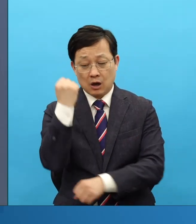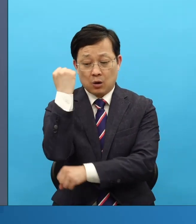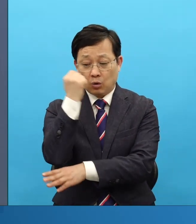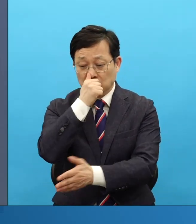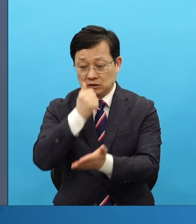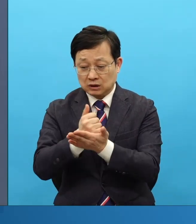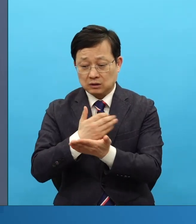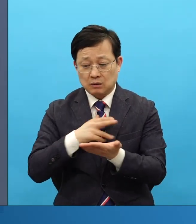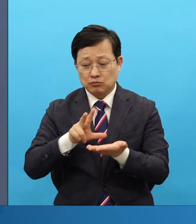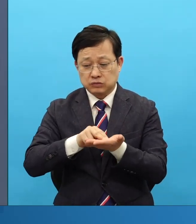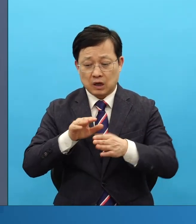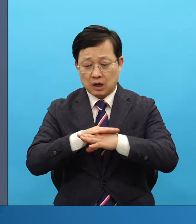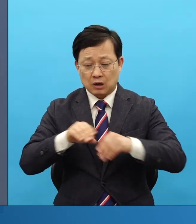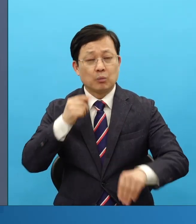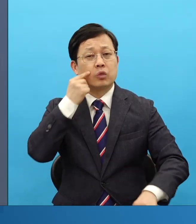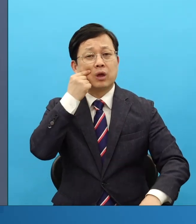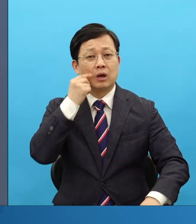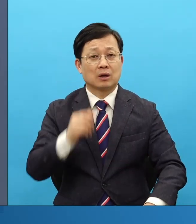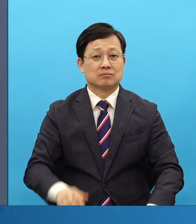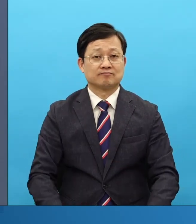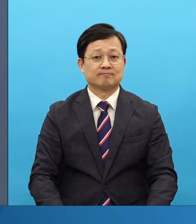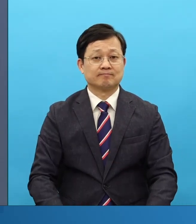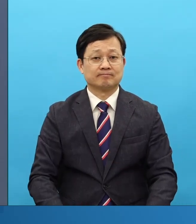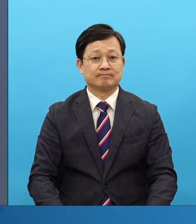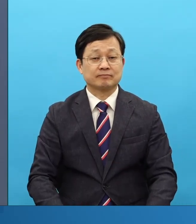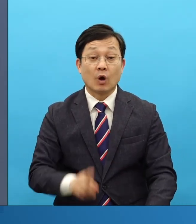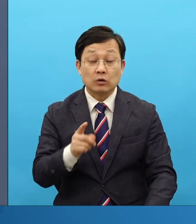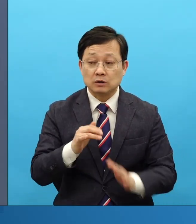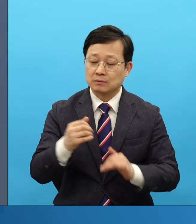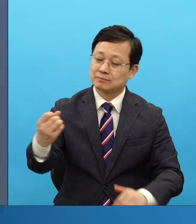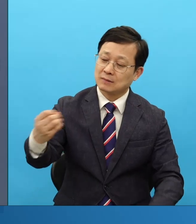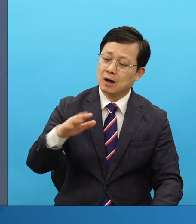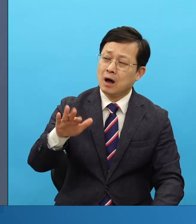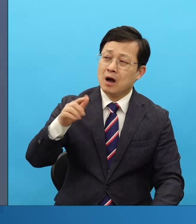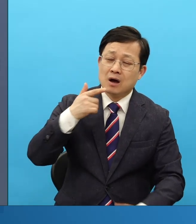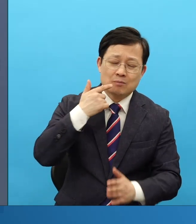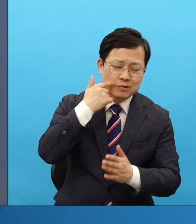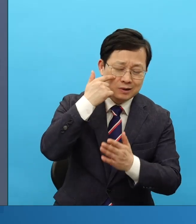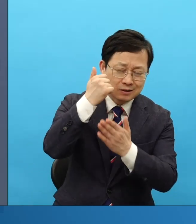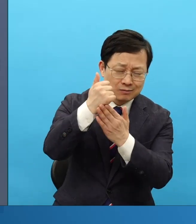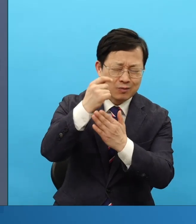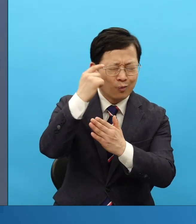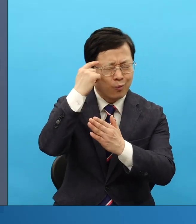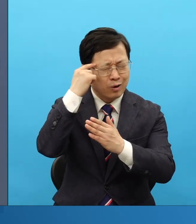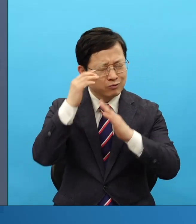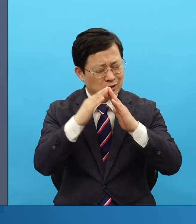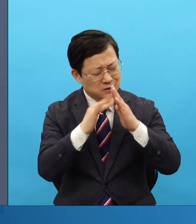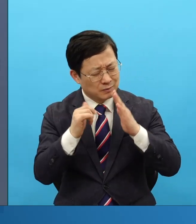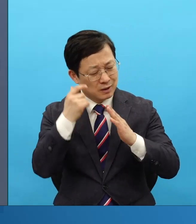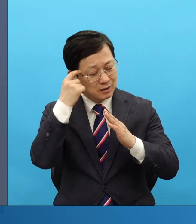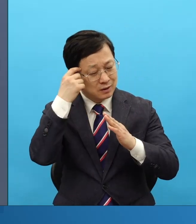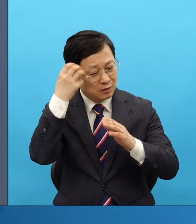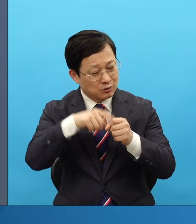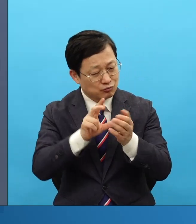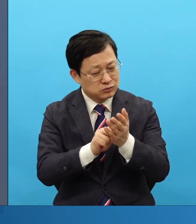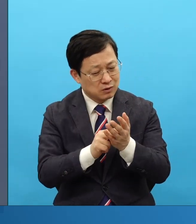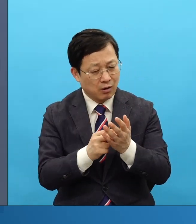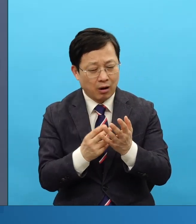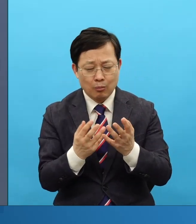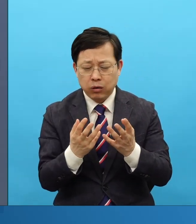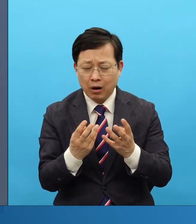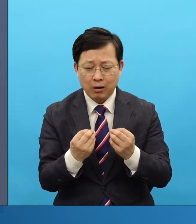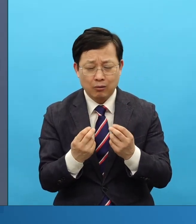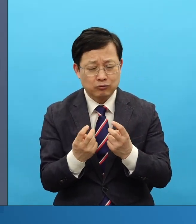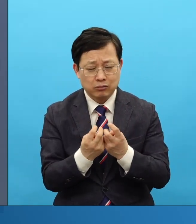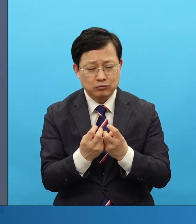사람이요. 목사님 왜 우리 집에는 이게 영적 문제가 있는 사람이 많습니까? And so one person came to me and said, Pastor, why is there so